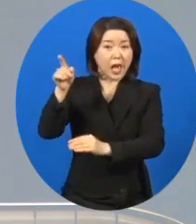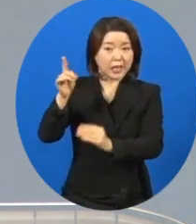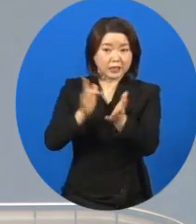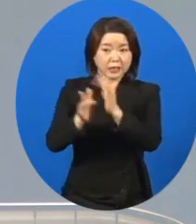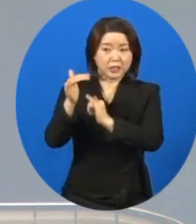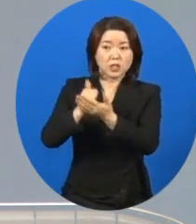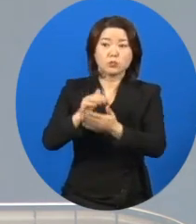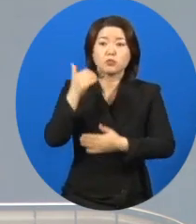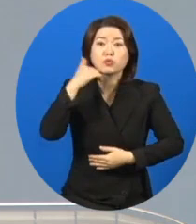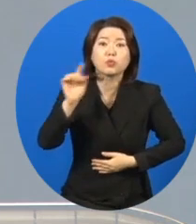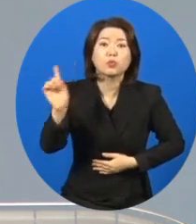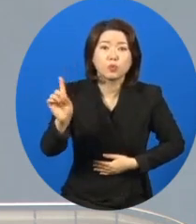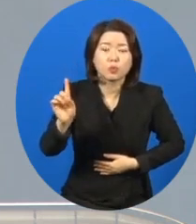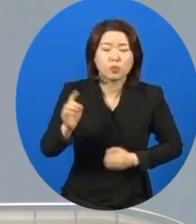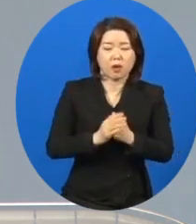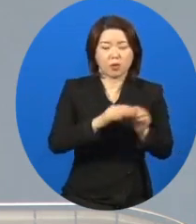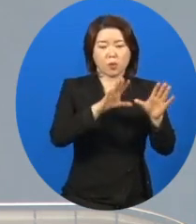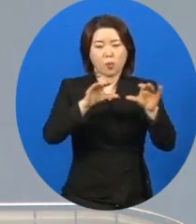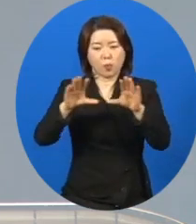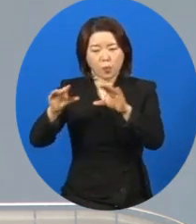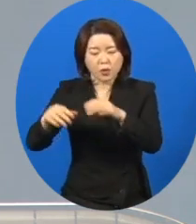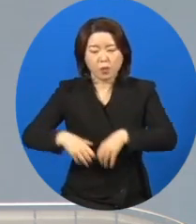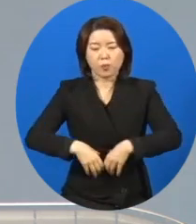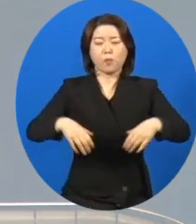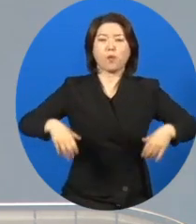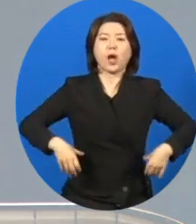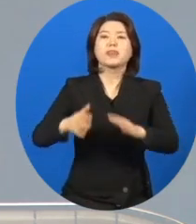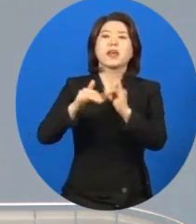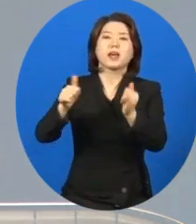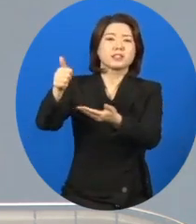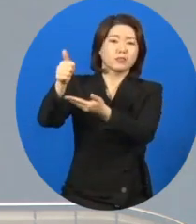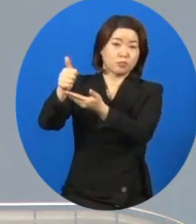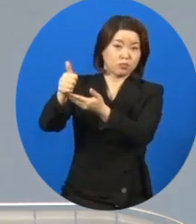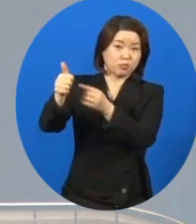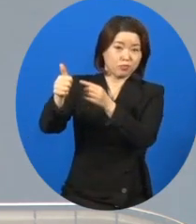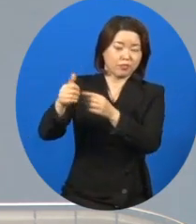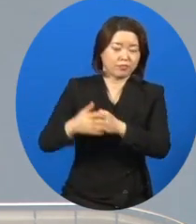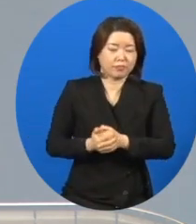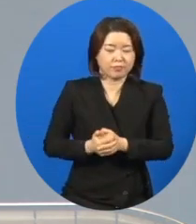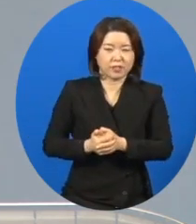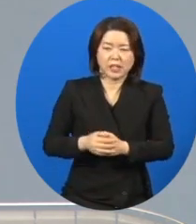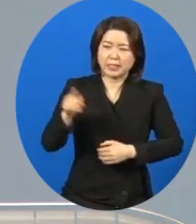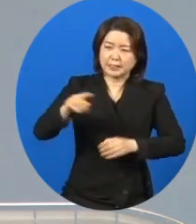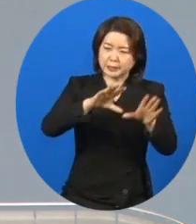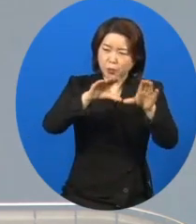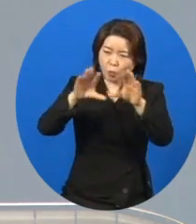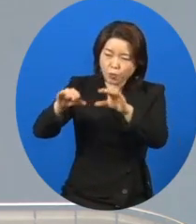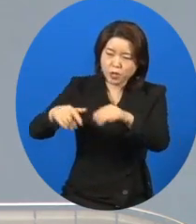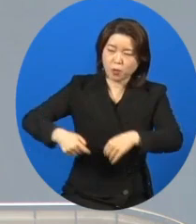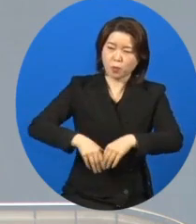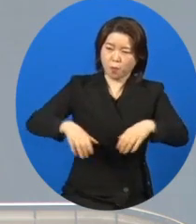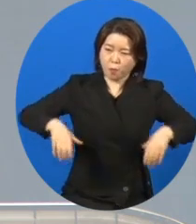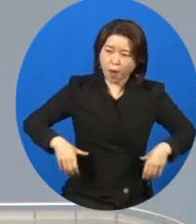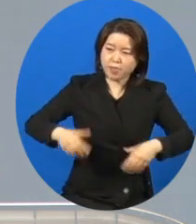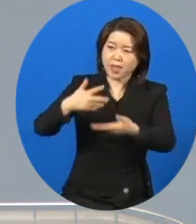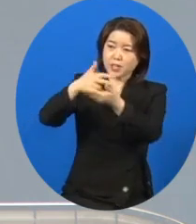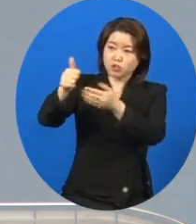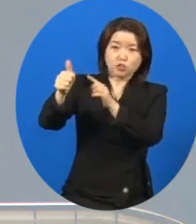예수님이 어떤 분이시냐면 온유하고 관대하신 분입니다. 그 온유하고 관대하신 예수님께서